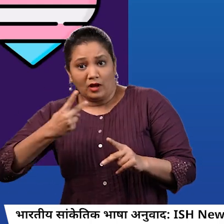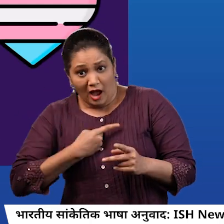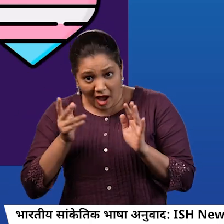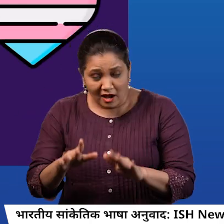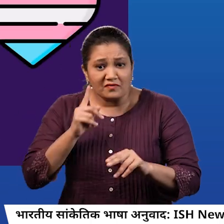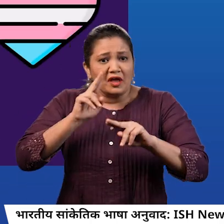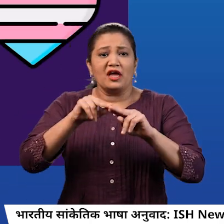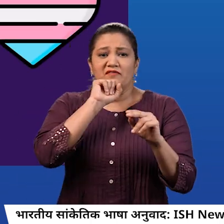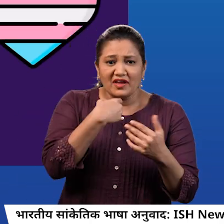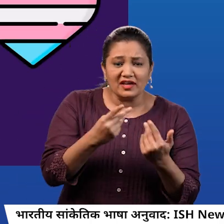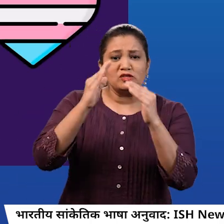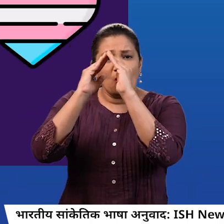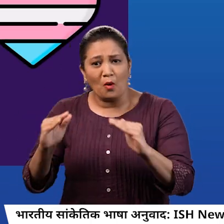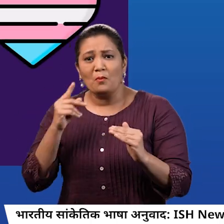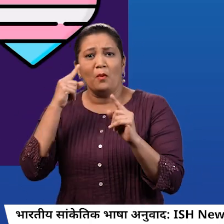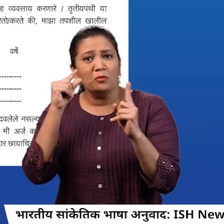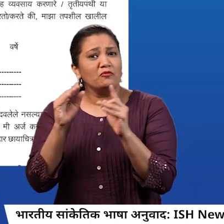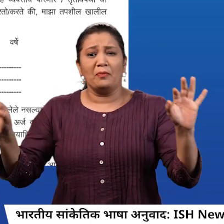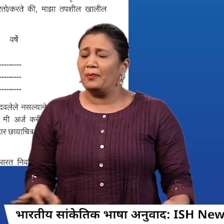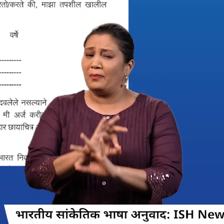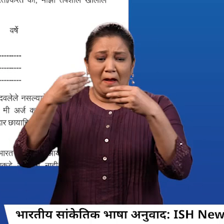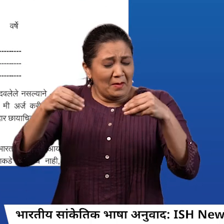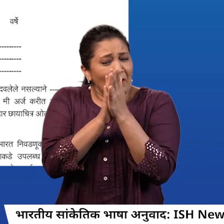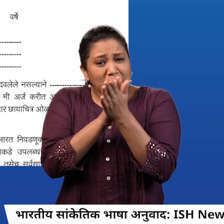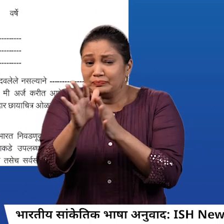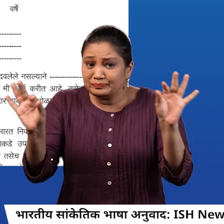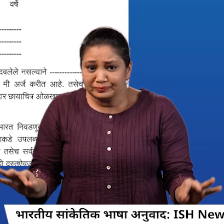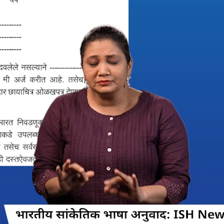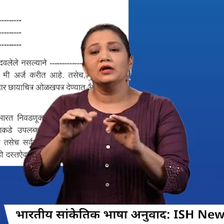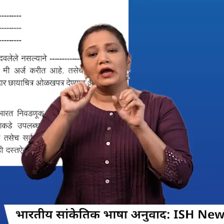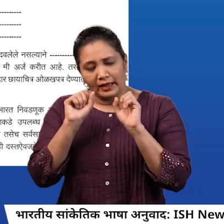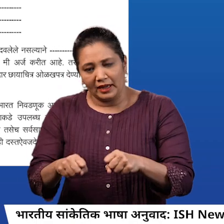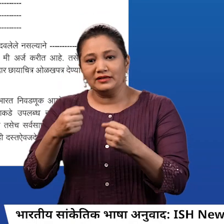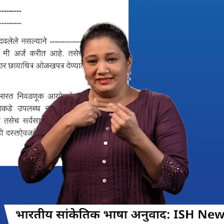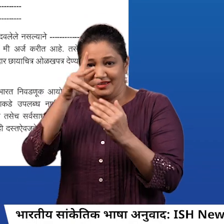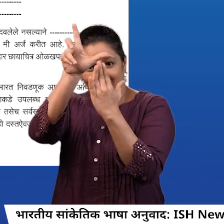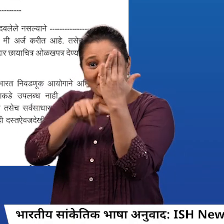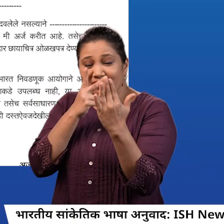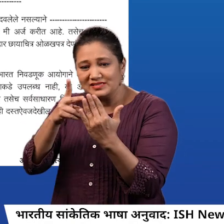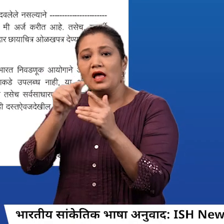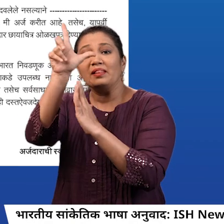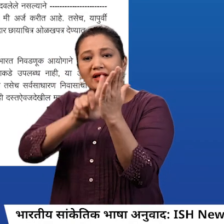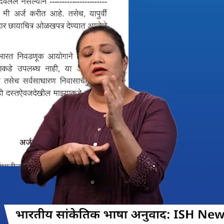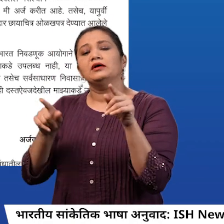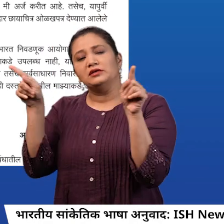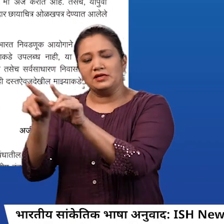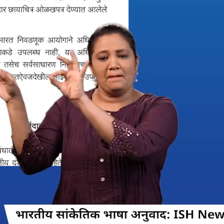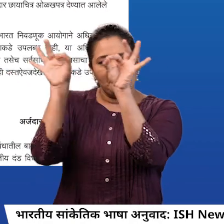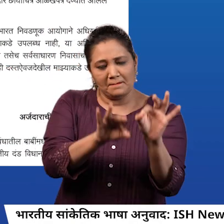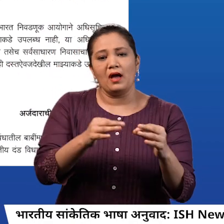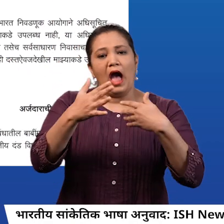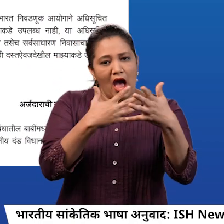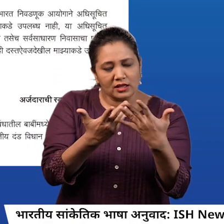रहिवासाचा पुरावा म्हणून कोणताच दस्तऐवज नसेल तर तुम्ही इथे दिसत असलेल्या नमुन्याप्रमाणे छापील किंवा हातानं लिहिलेल्या